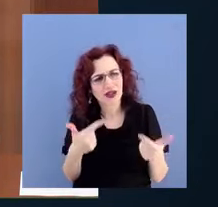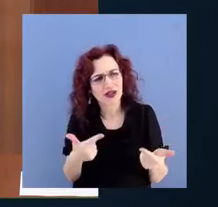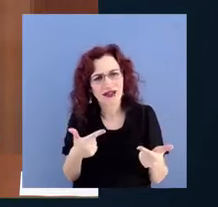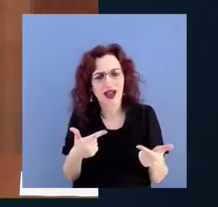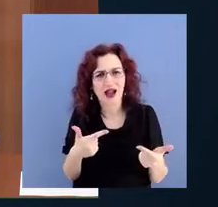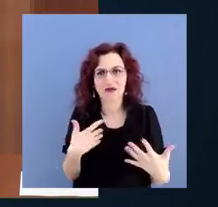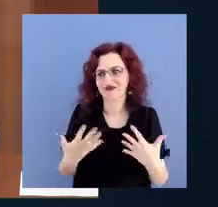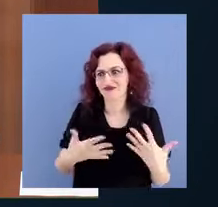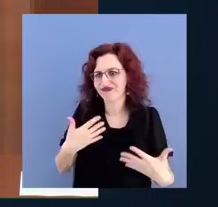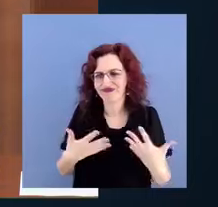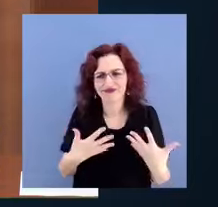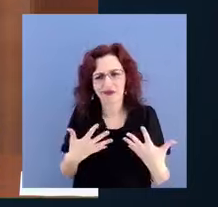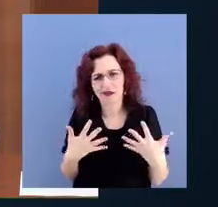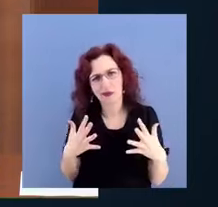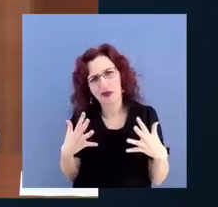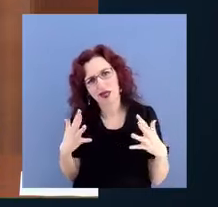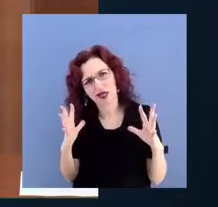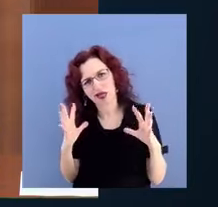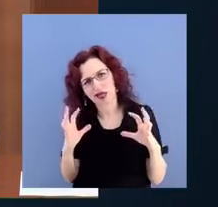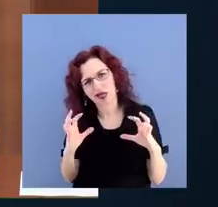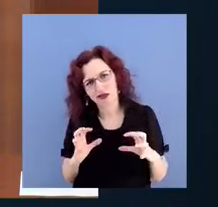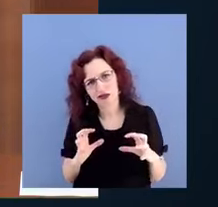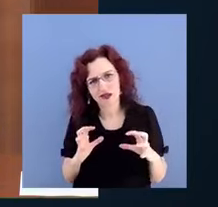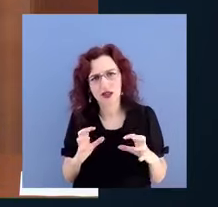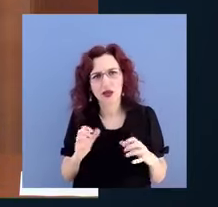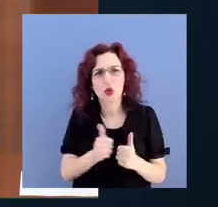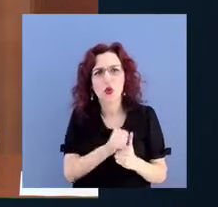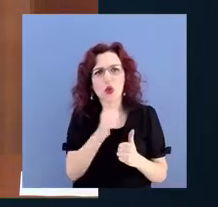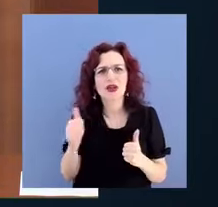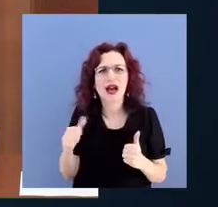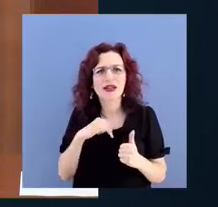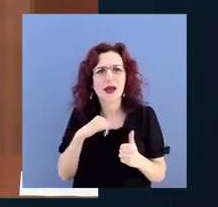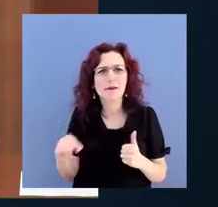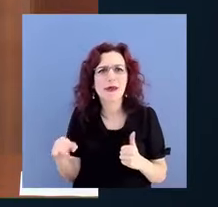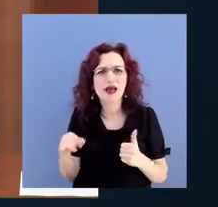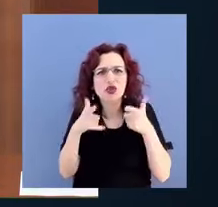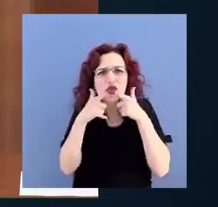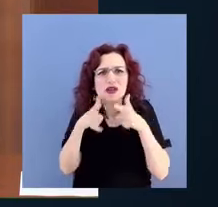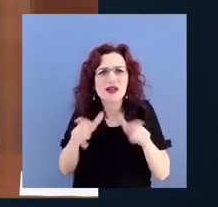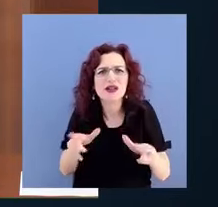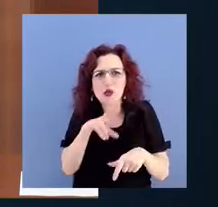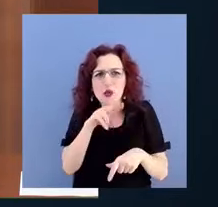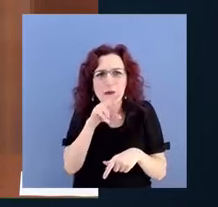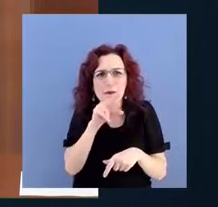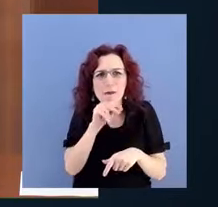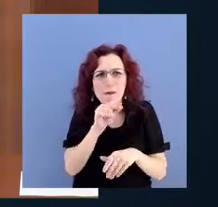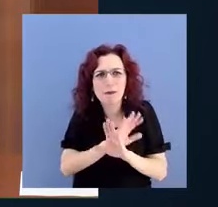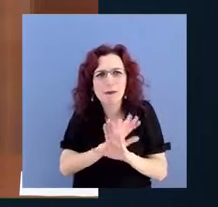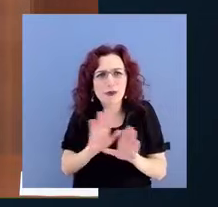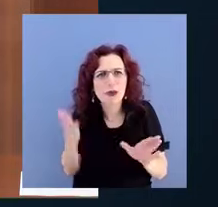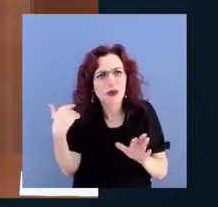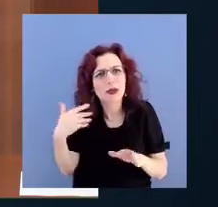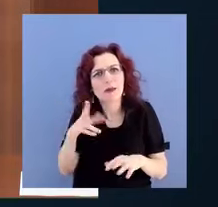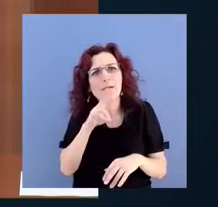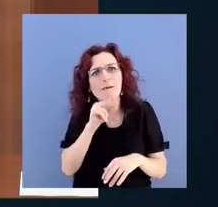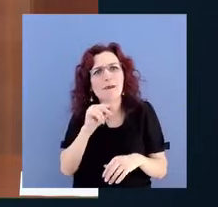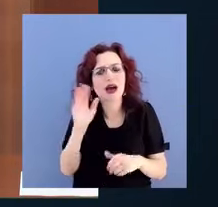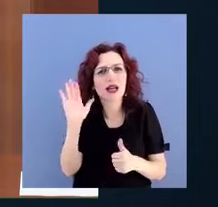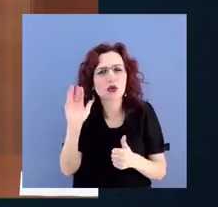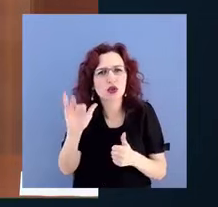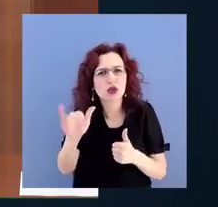meccanismi addirittura persone che erano un anno e mezzo che non parlavano più le lingue che erano persone che erano bisogna parlare tutti i giorni hanno avuto